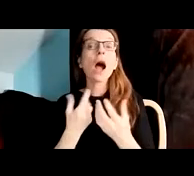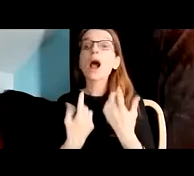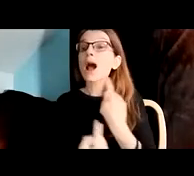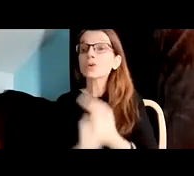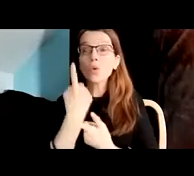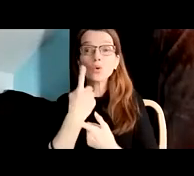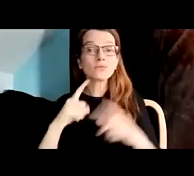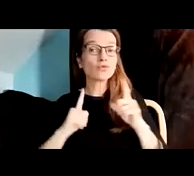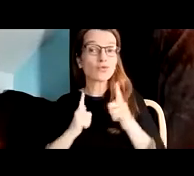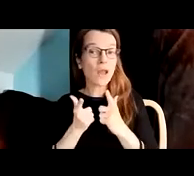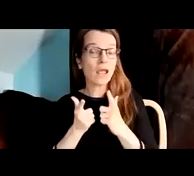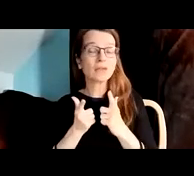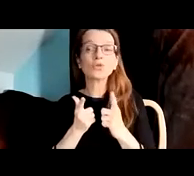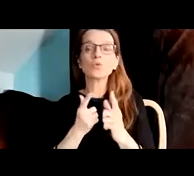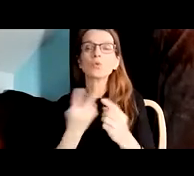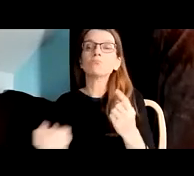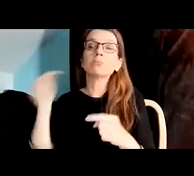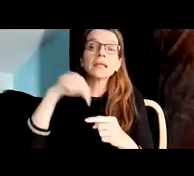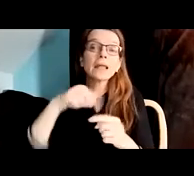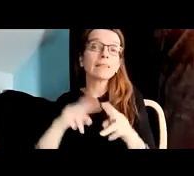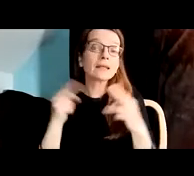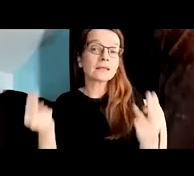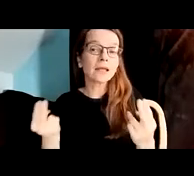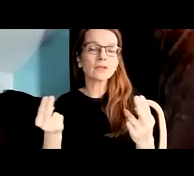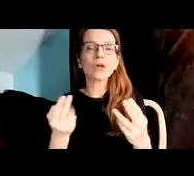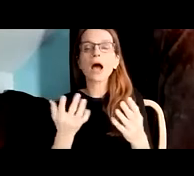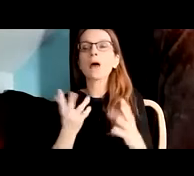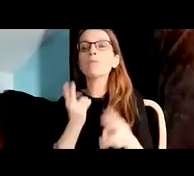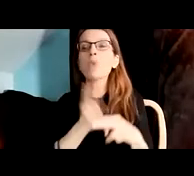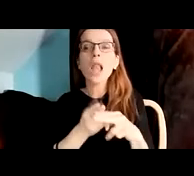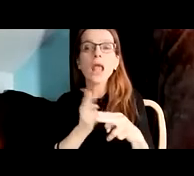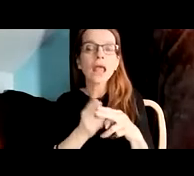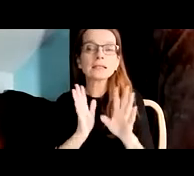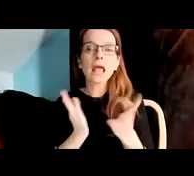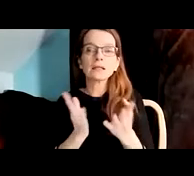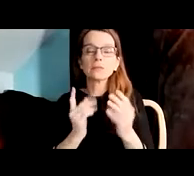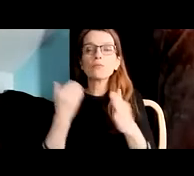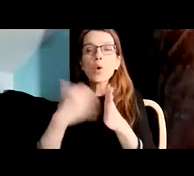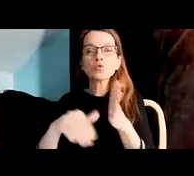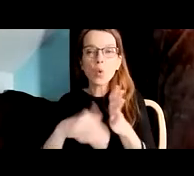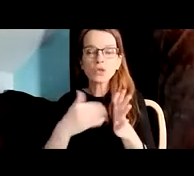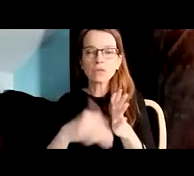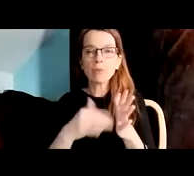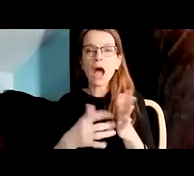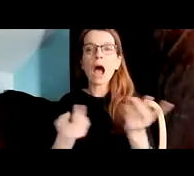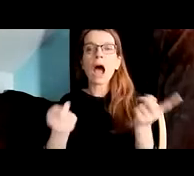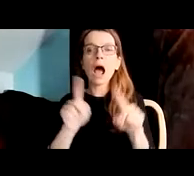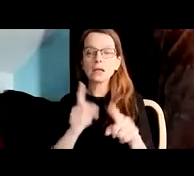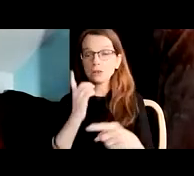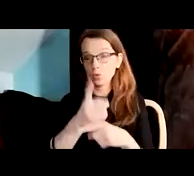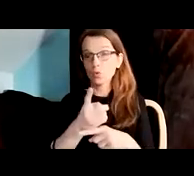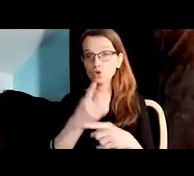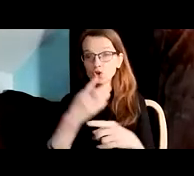v življenju, bodi si da pride do nesreče, nenadne bolezni, poškodbe ali se z določeno oviro